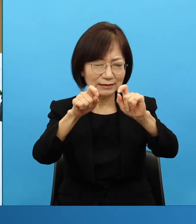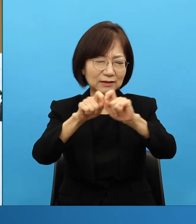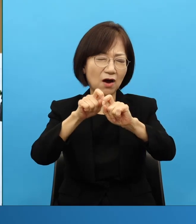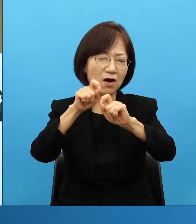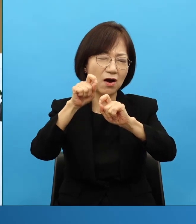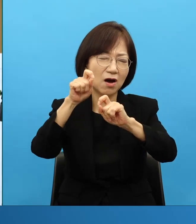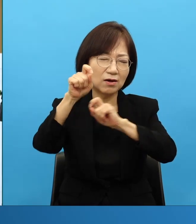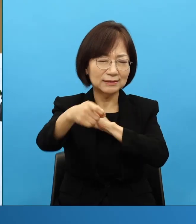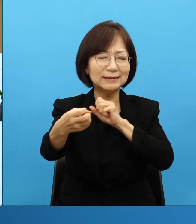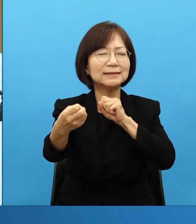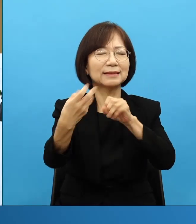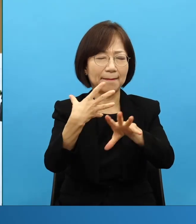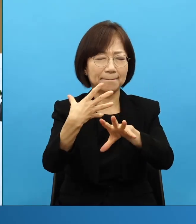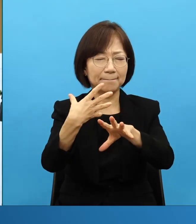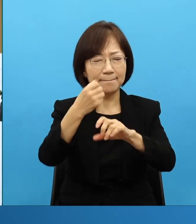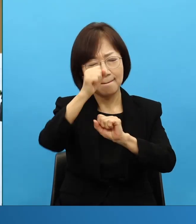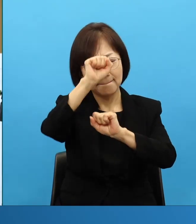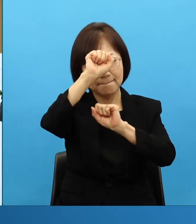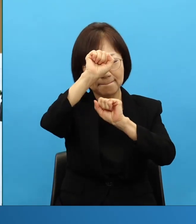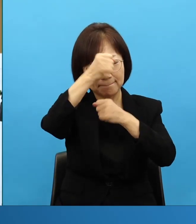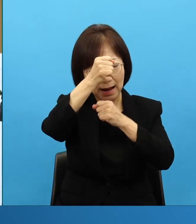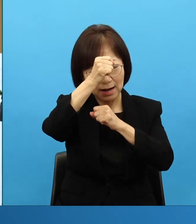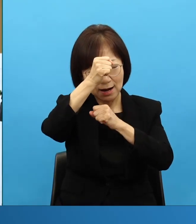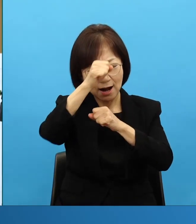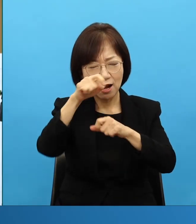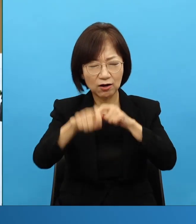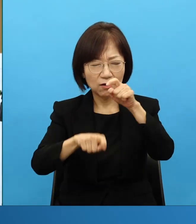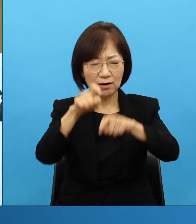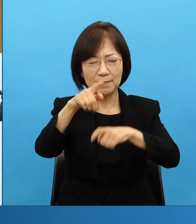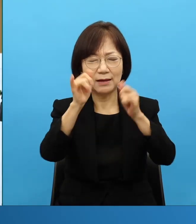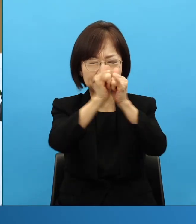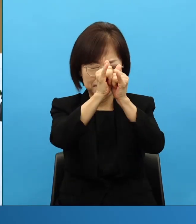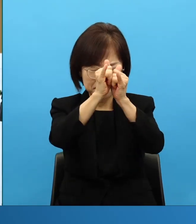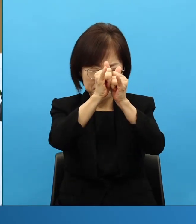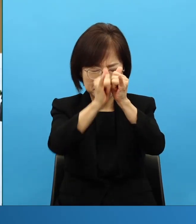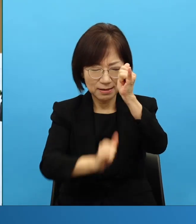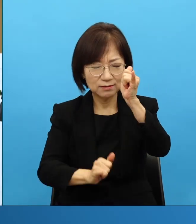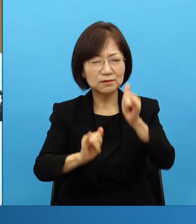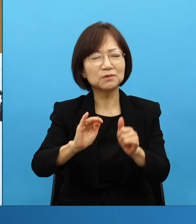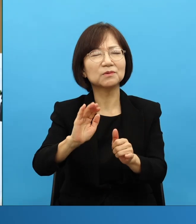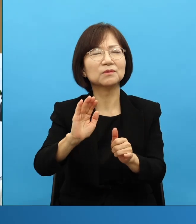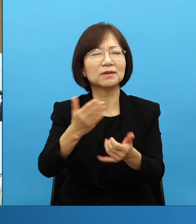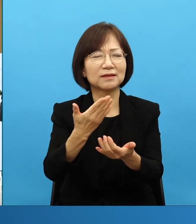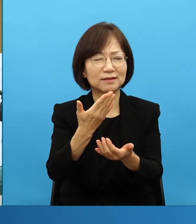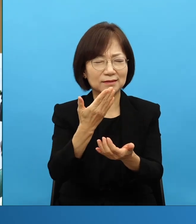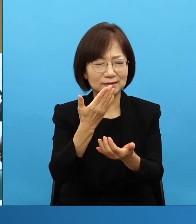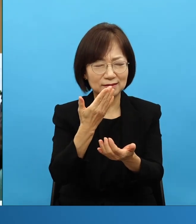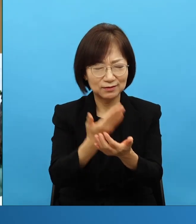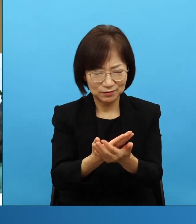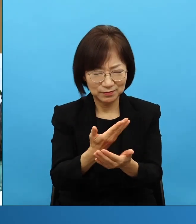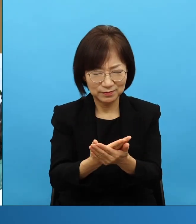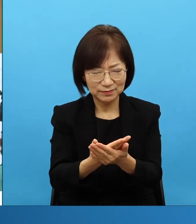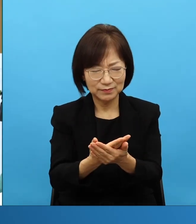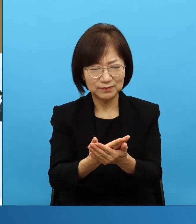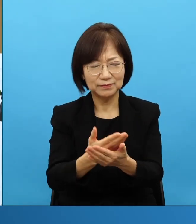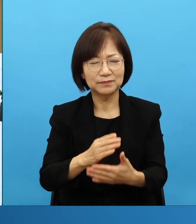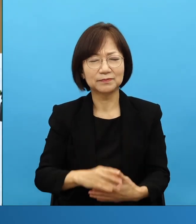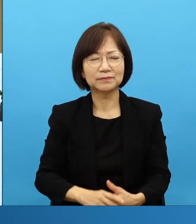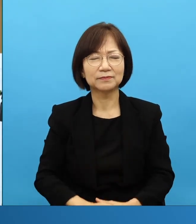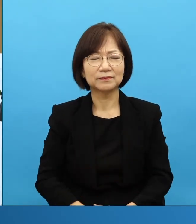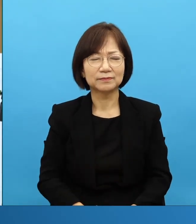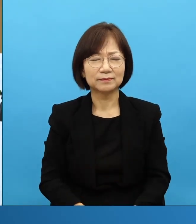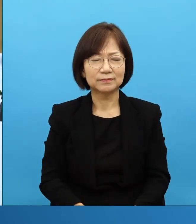되게 하옵소서. And may spiritual works arise upon all the places the pastor steps foot on, and may they become the footsteps of eternal